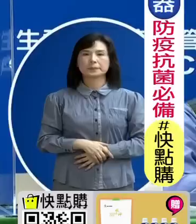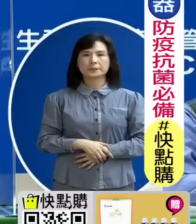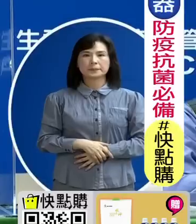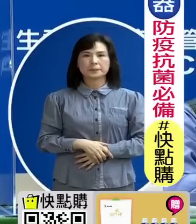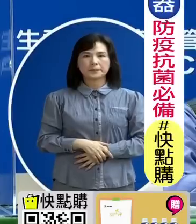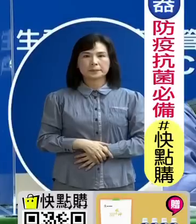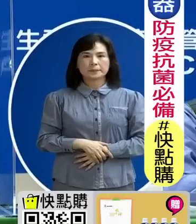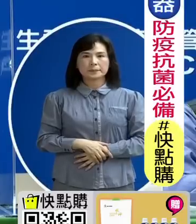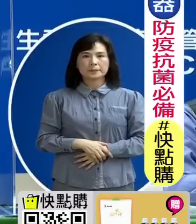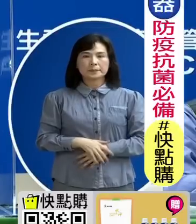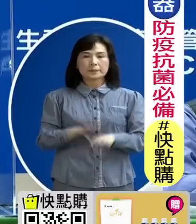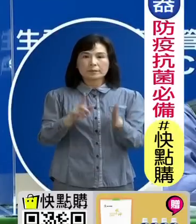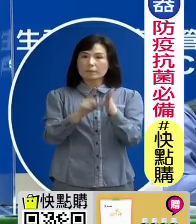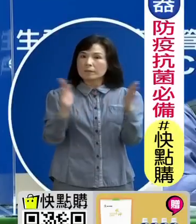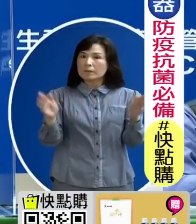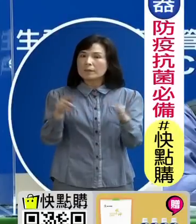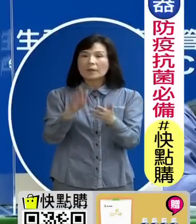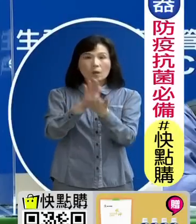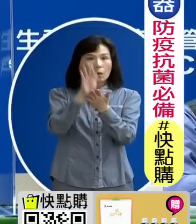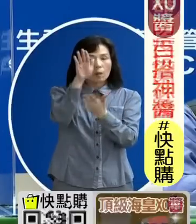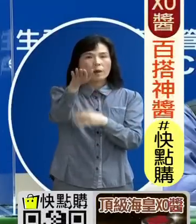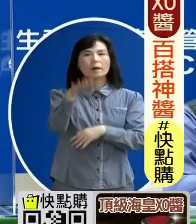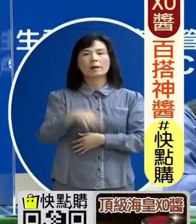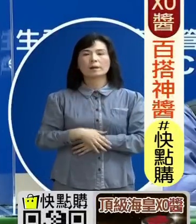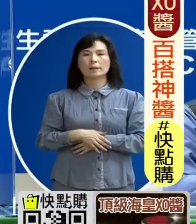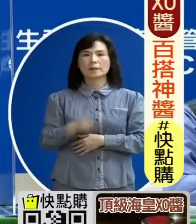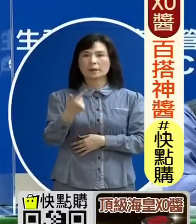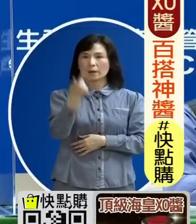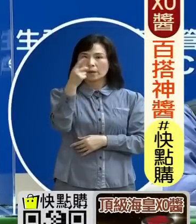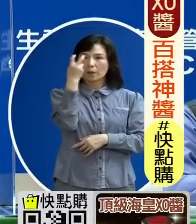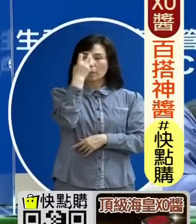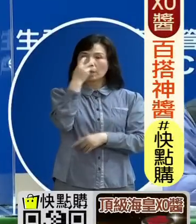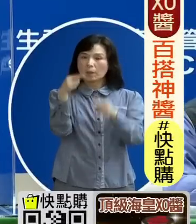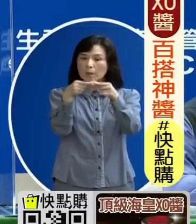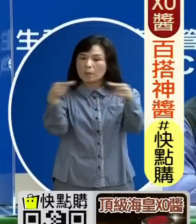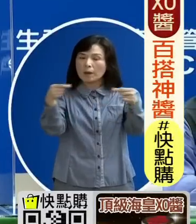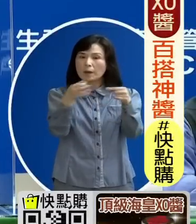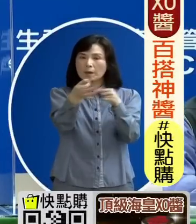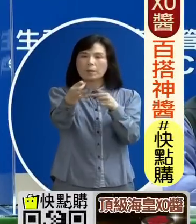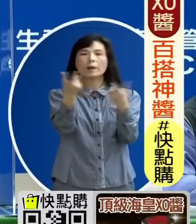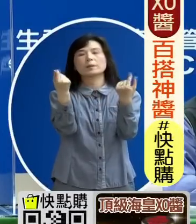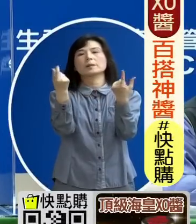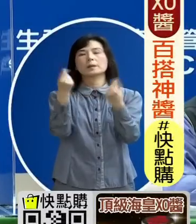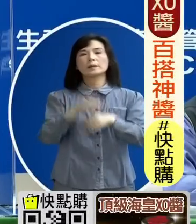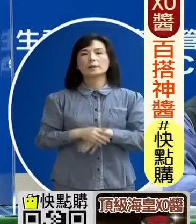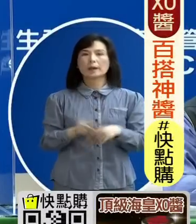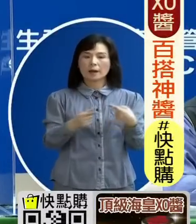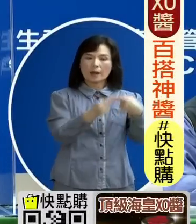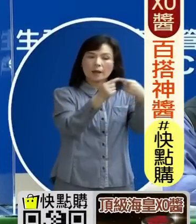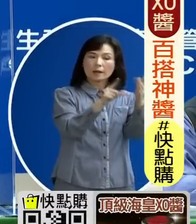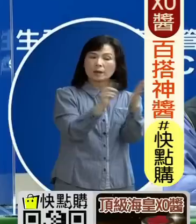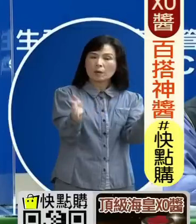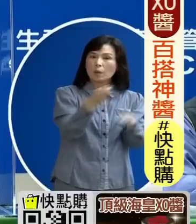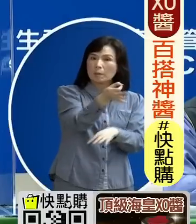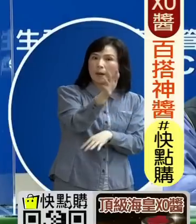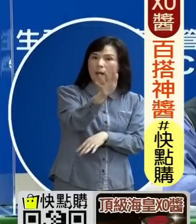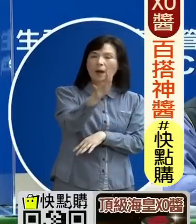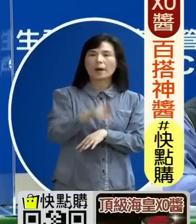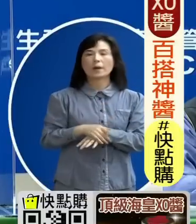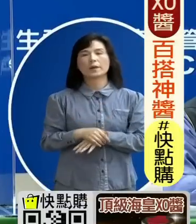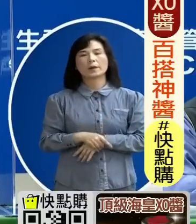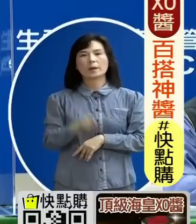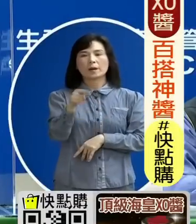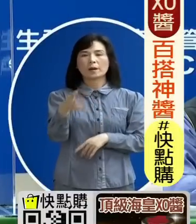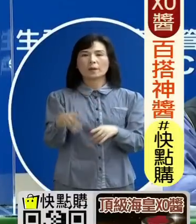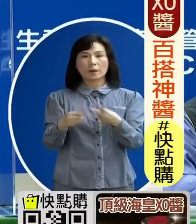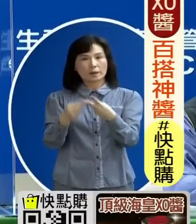59块，可是我们的采购却是95块，这种差距嘛，因为他的厂商牌子跟试剂本身的内容就是不一